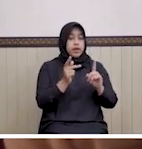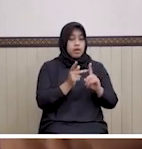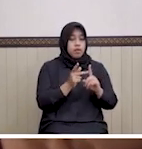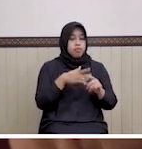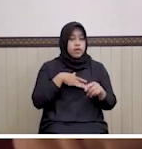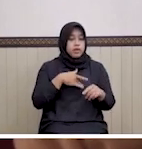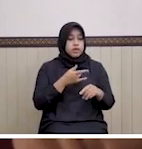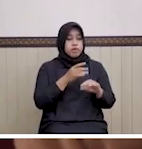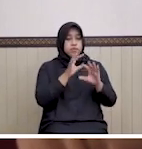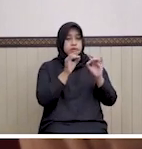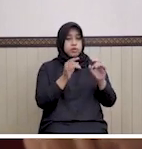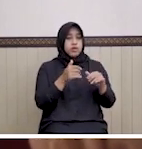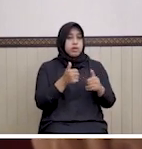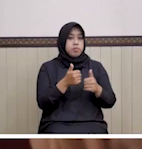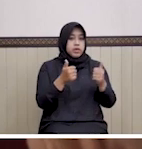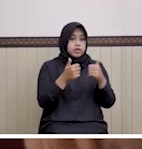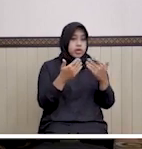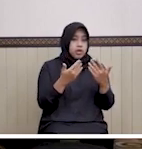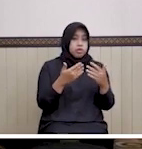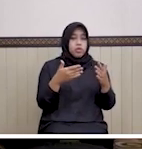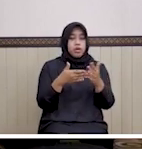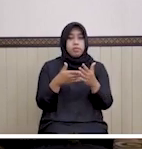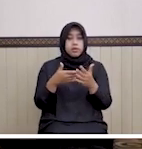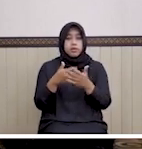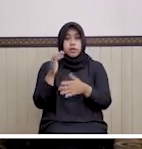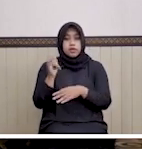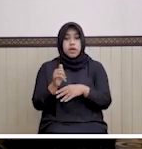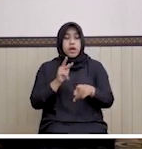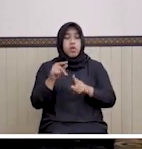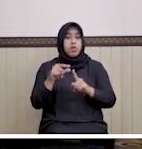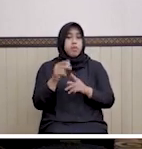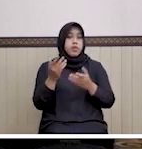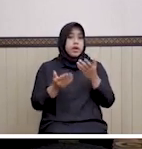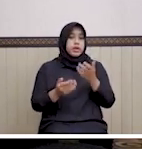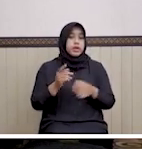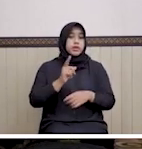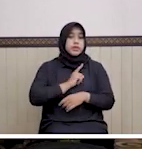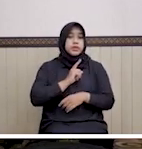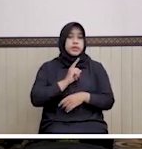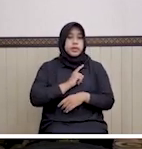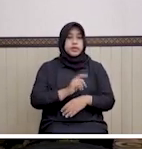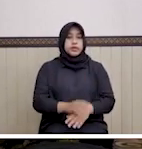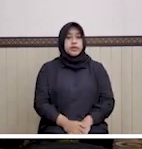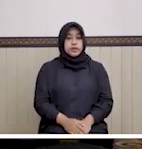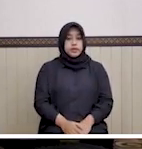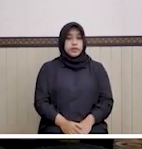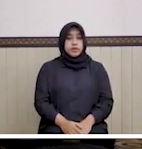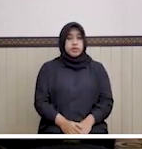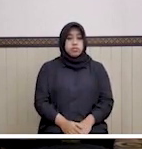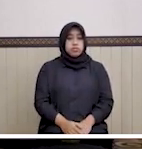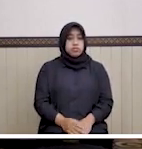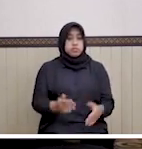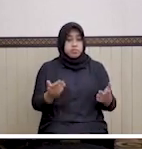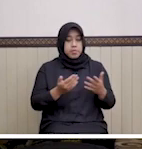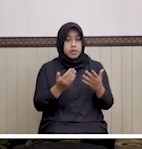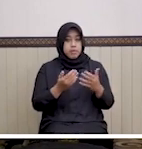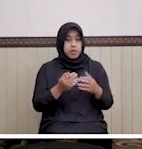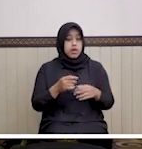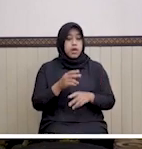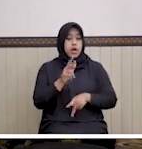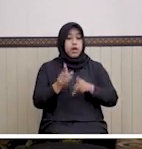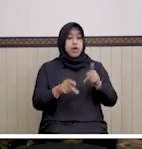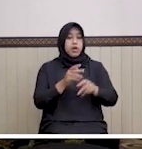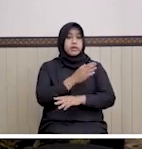berbagai baik itu keberhasilan maupun kendala Nah kalau di pengadilan sendiri selama ini gimana Ibu ketika